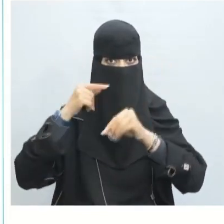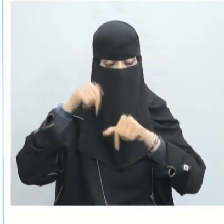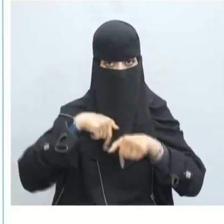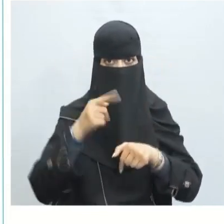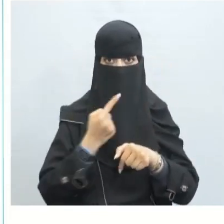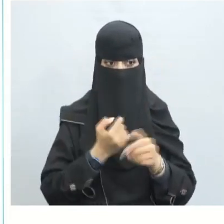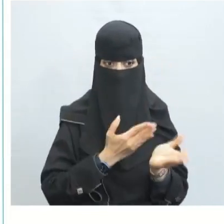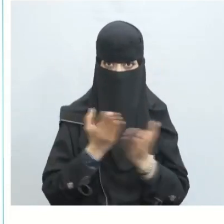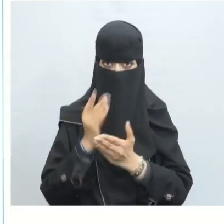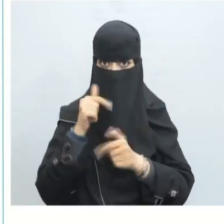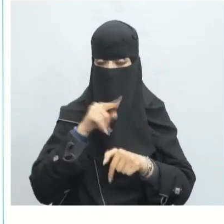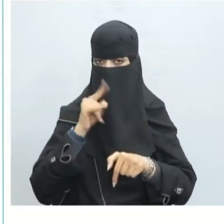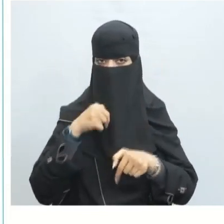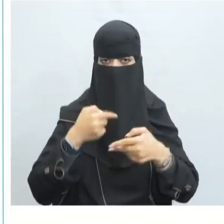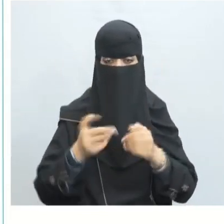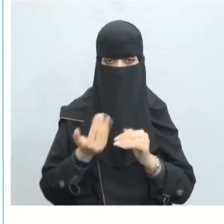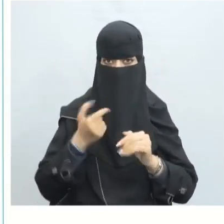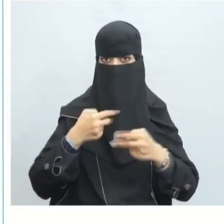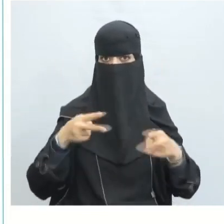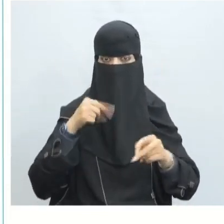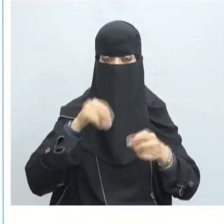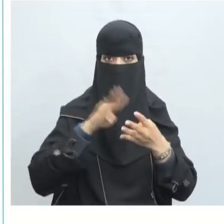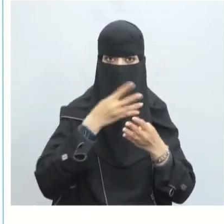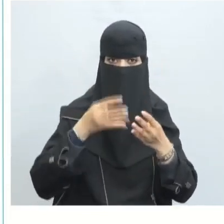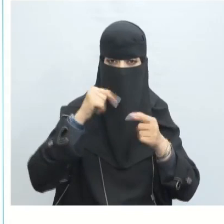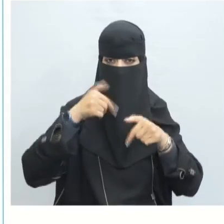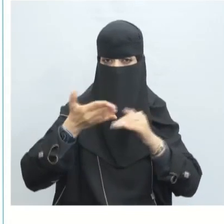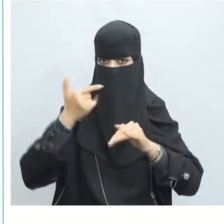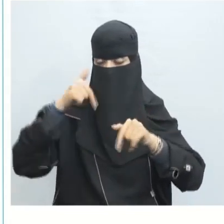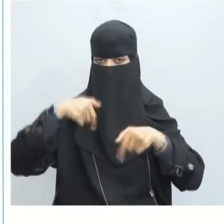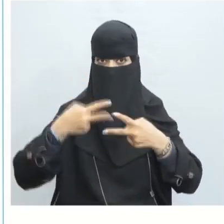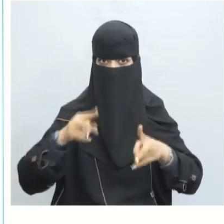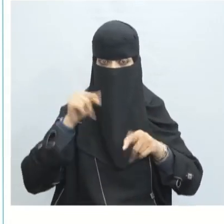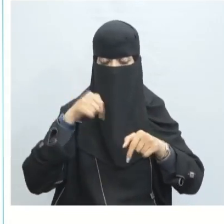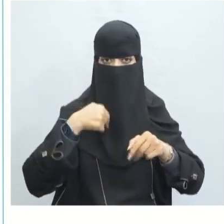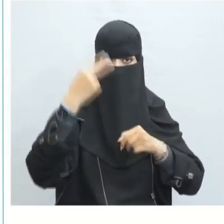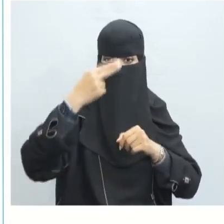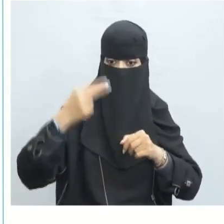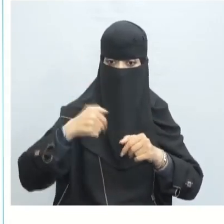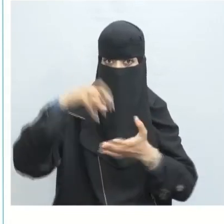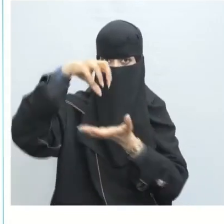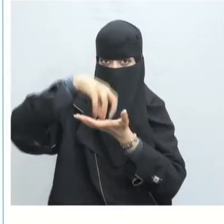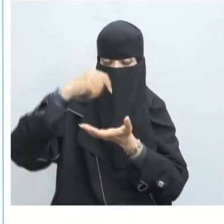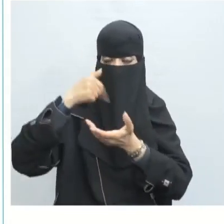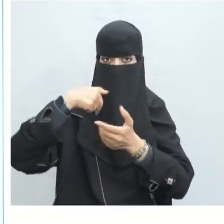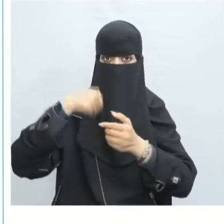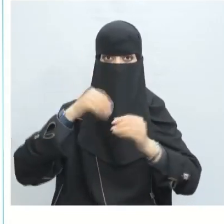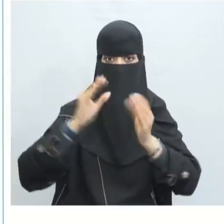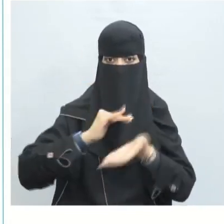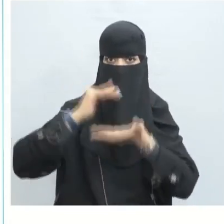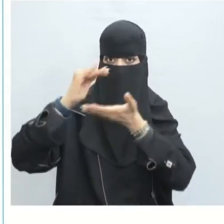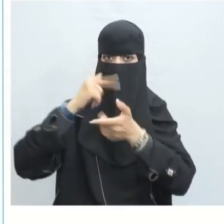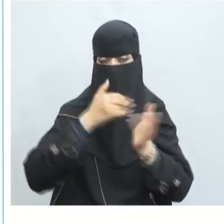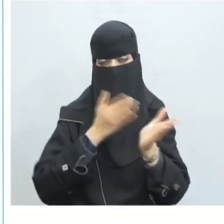الخدمه او لا قبل ان يبدا في عمليه دراسه الجدوى او يبدا في تصميم المقر او المنتج او